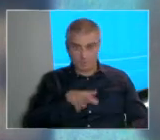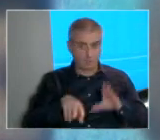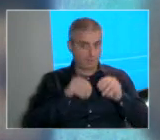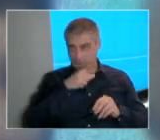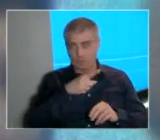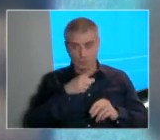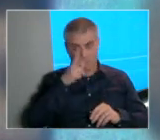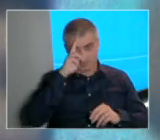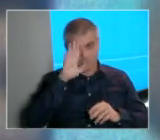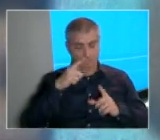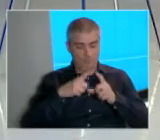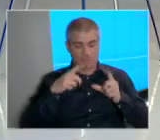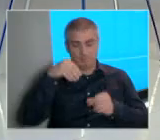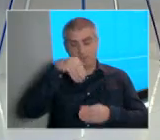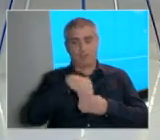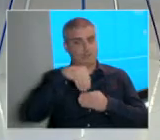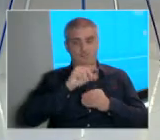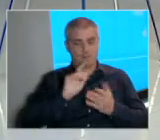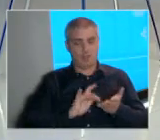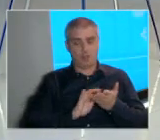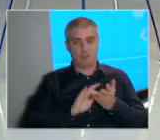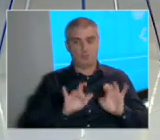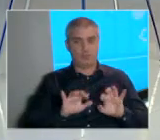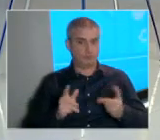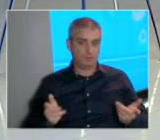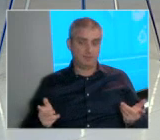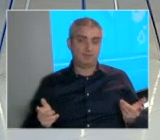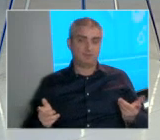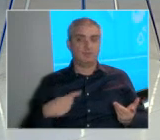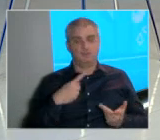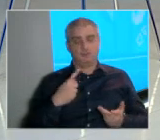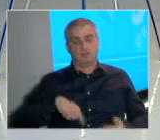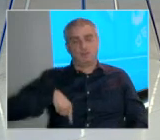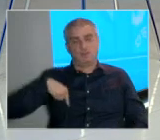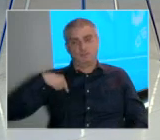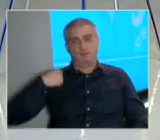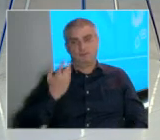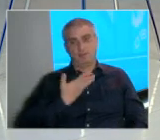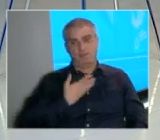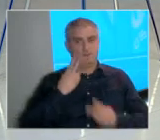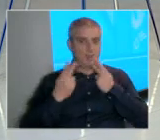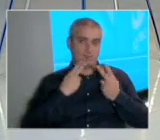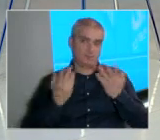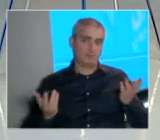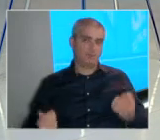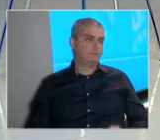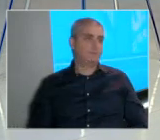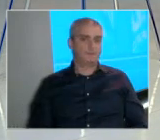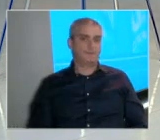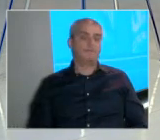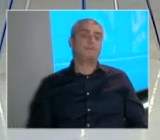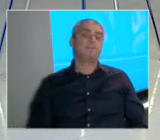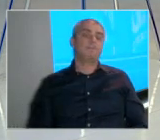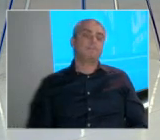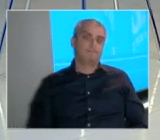הבחירות בליכוד יהיו עם פתקים. ולא דיגיטלי ולא משהו כן. מהר, אז ככה שיקח לא מעט זמן לקבל את התוצאות ברגע האמת.